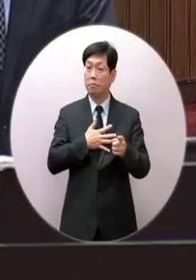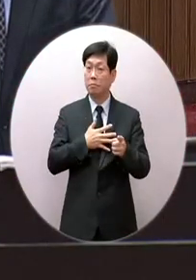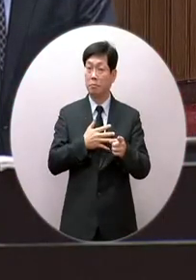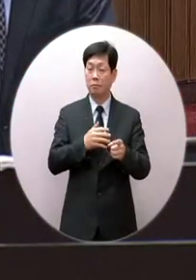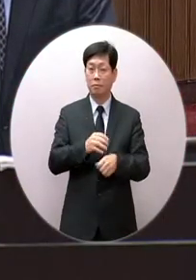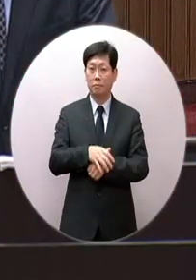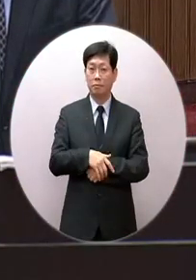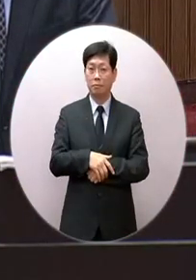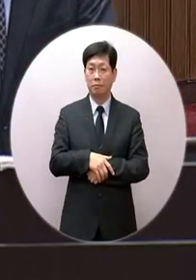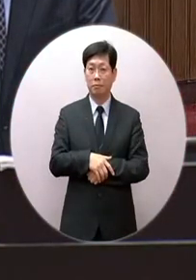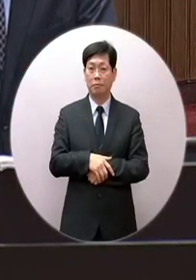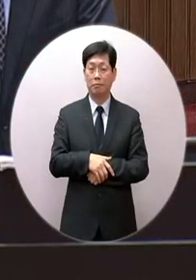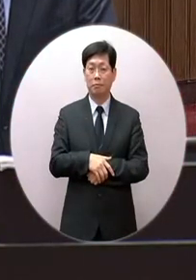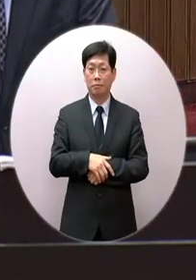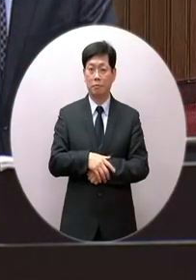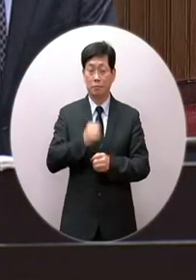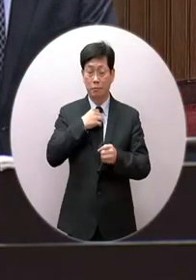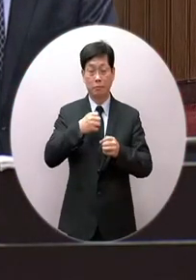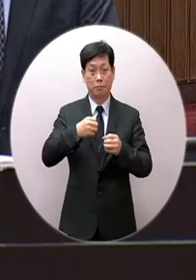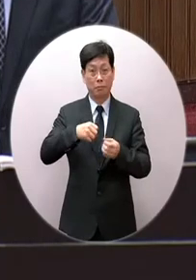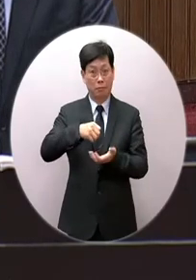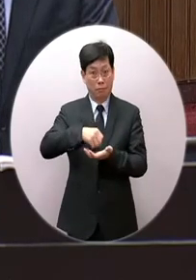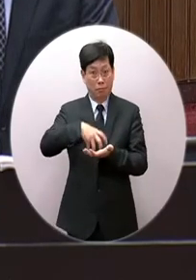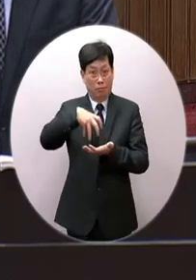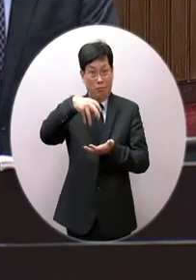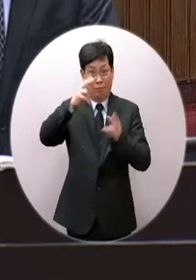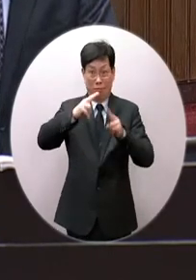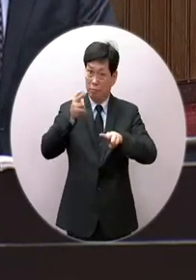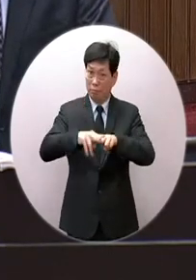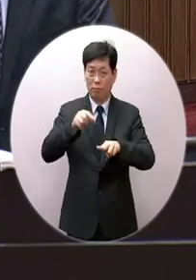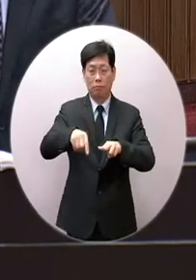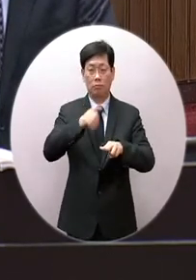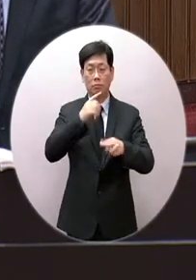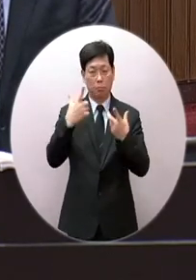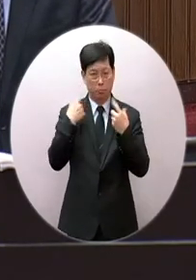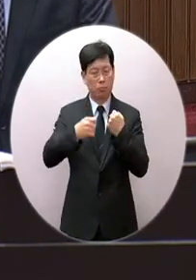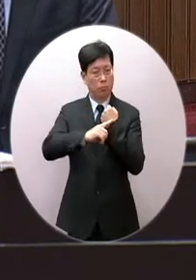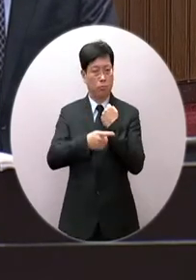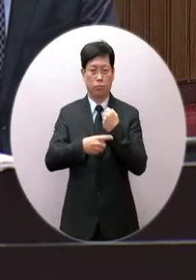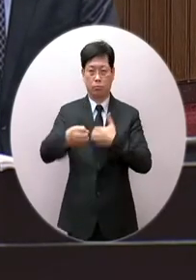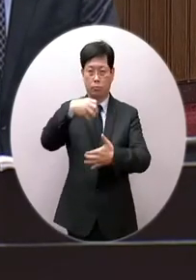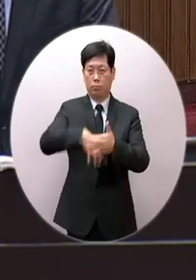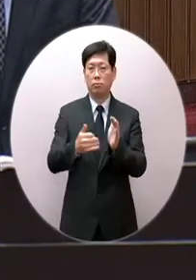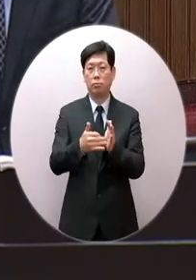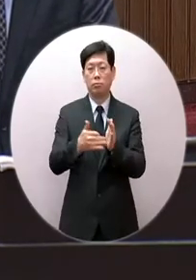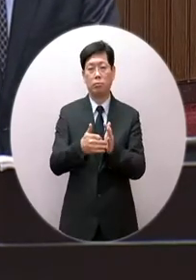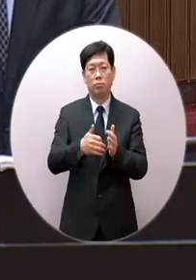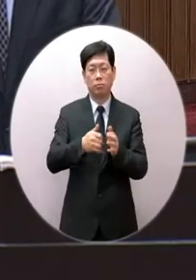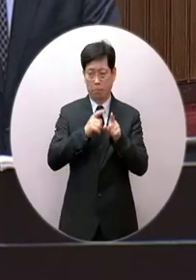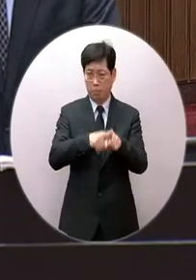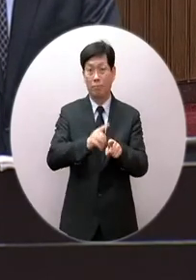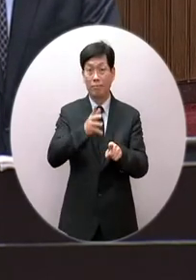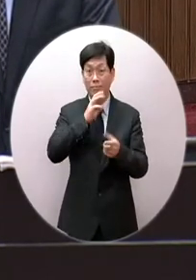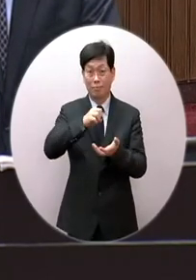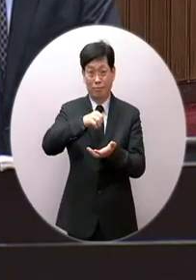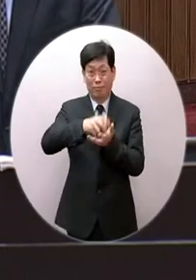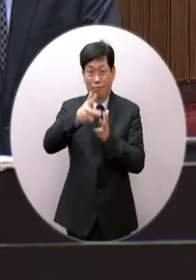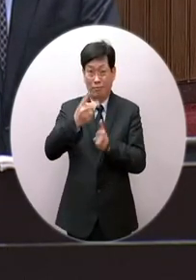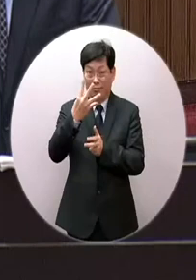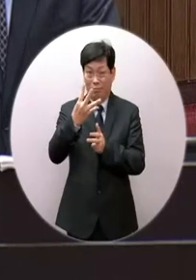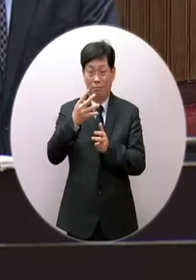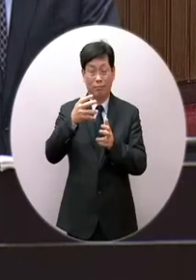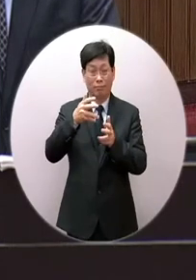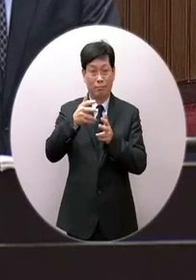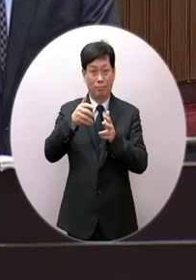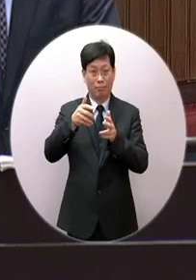个非核家园是已经是既定的政策，也已经入法了。 是， 那但是对于核四的问题，我